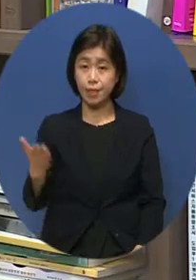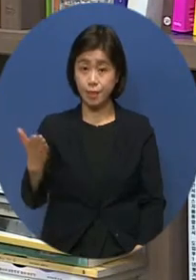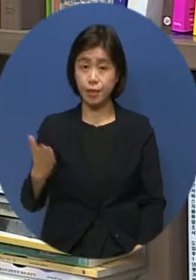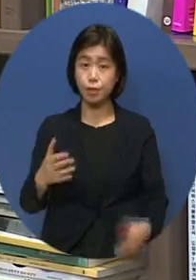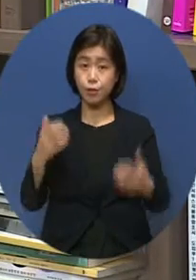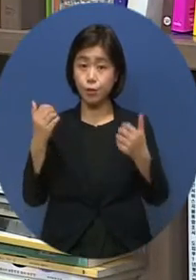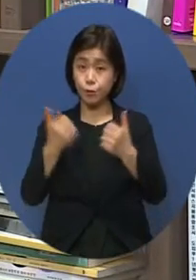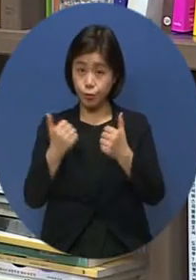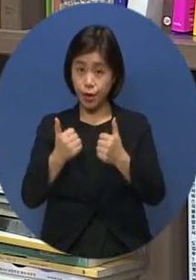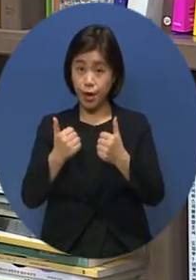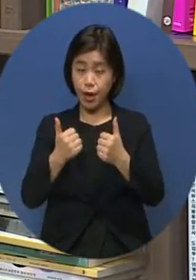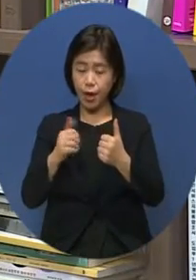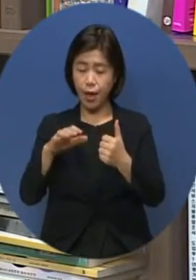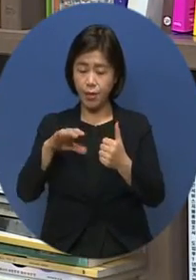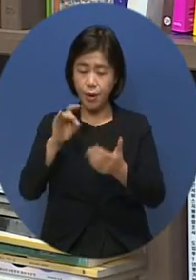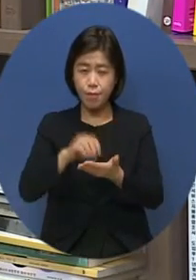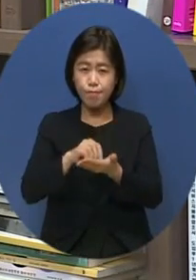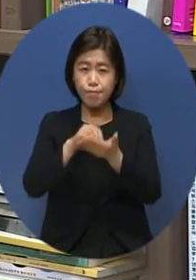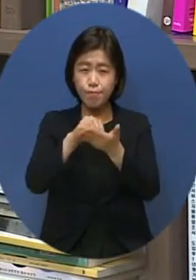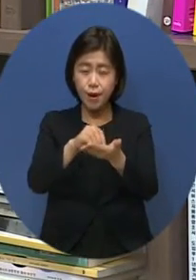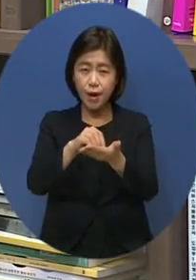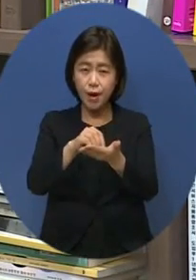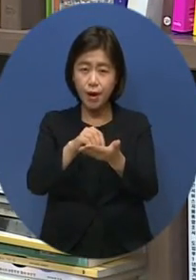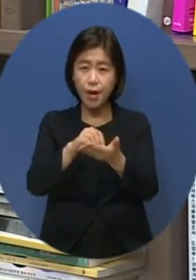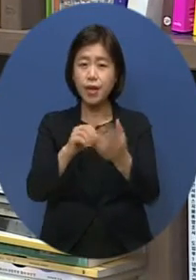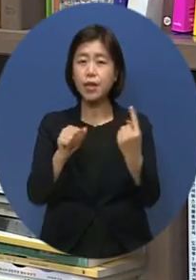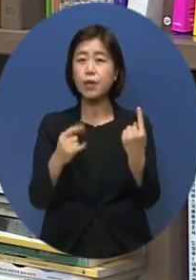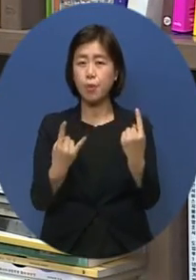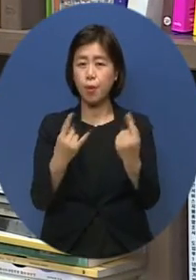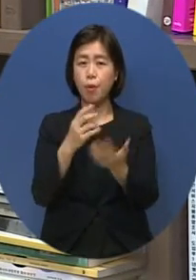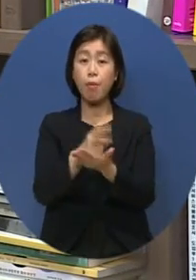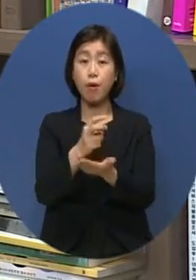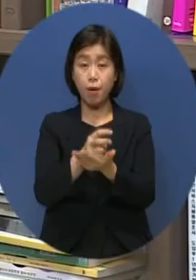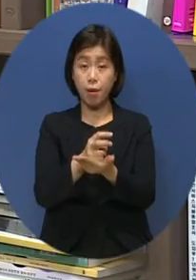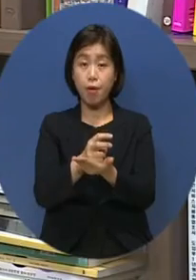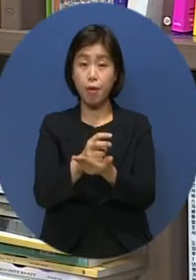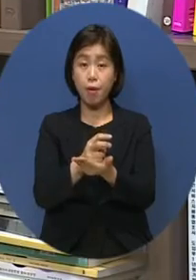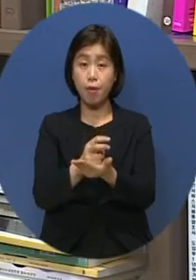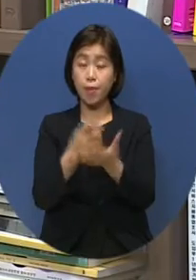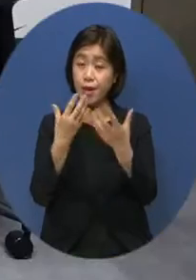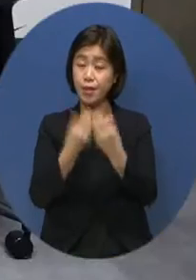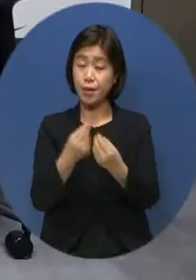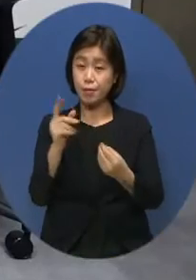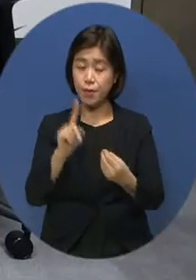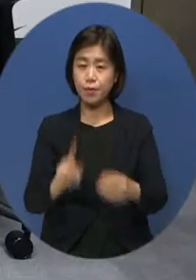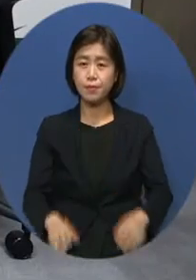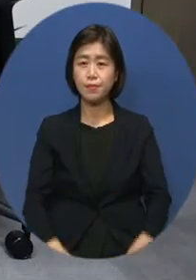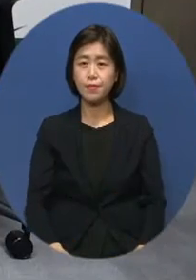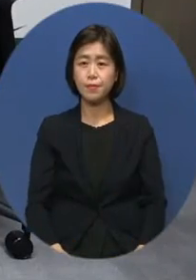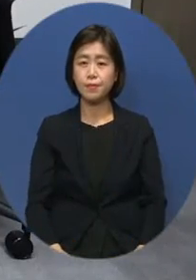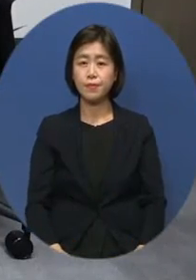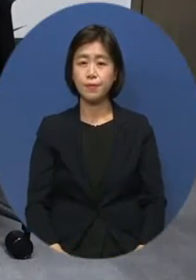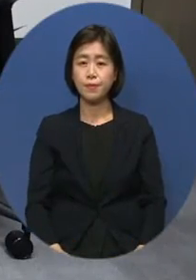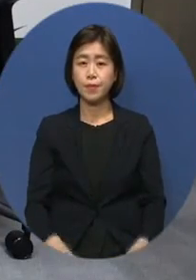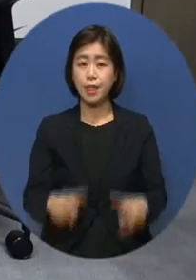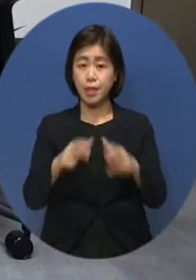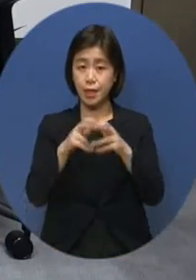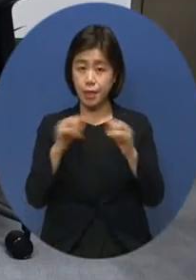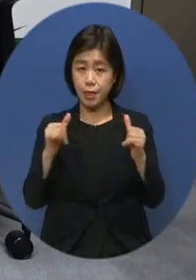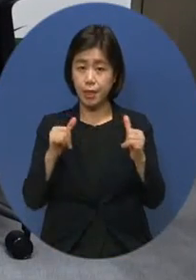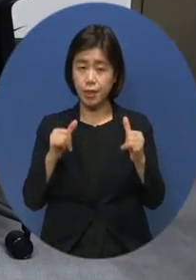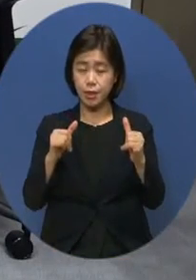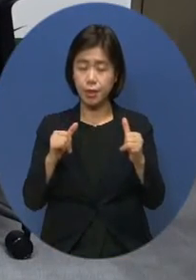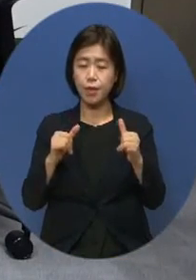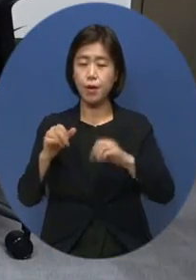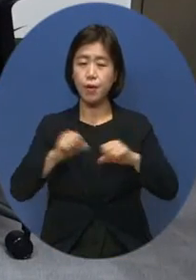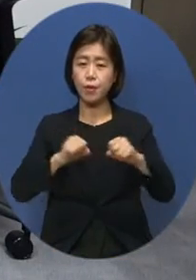국회에 처음 입성을 하셔서 만드신 1호 법안은 어떤 것인가요? 네. 그 장애인 활동 지원